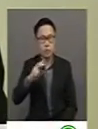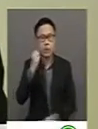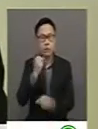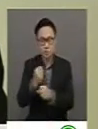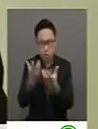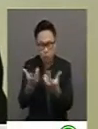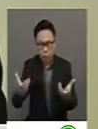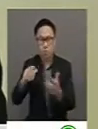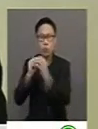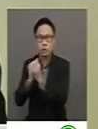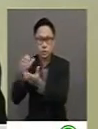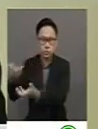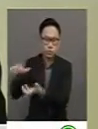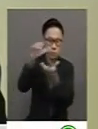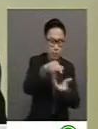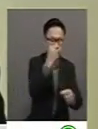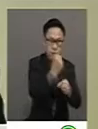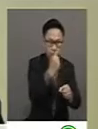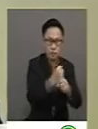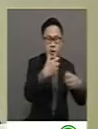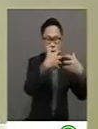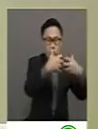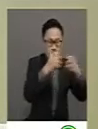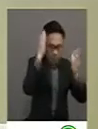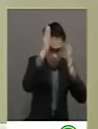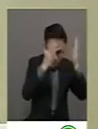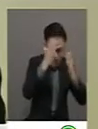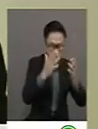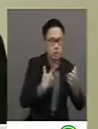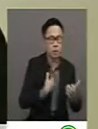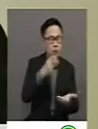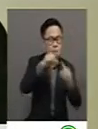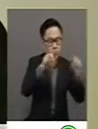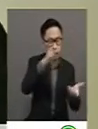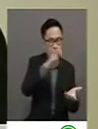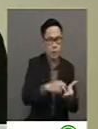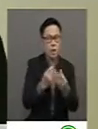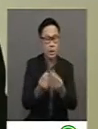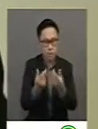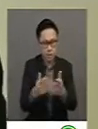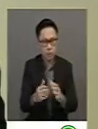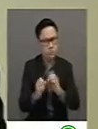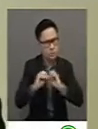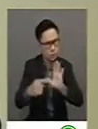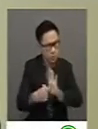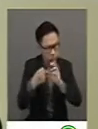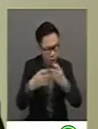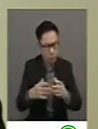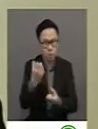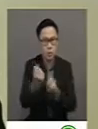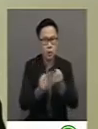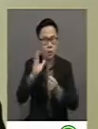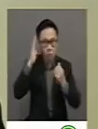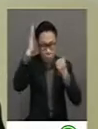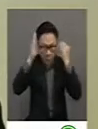ที่มาเลเซียนะครับซึ่งขณะนี้เนี่ยเอกสารหลักฐานทุกอย่างที่เรามีนะครับซึ่งเอกสารราชการมันชี้ชัดแล้วว่าเป็นอย่างนั้นเพราะฉะนั้นเ